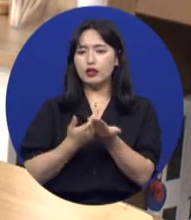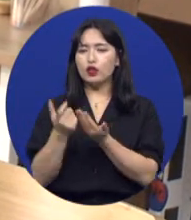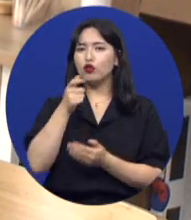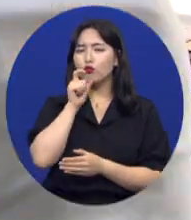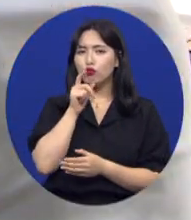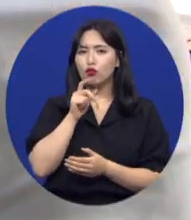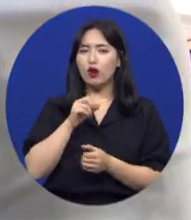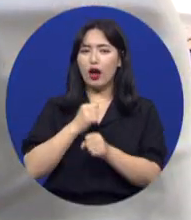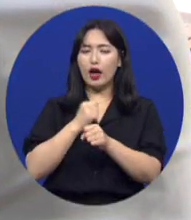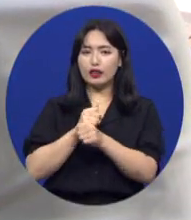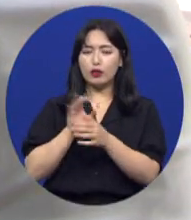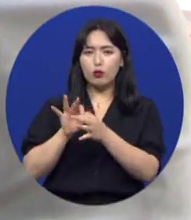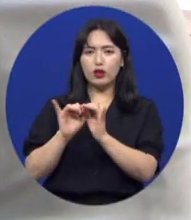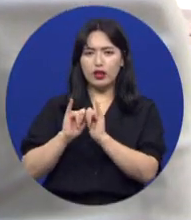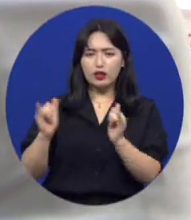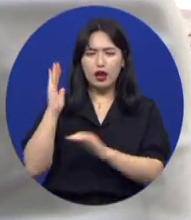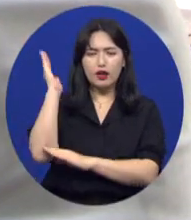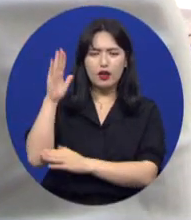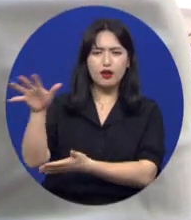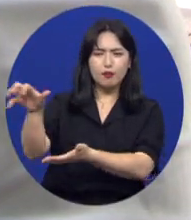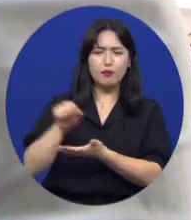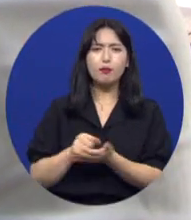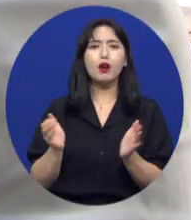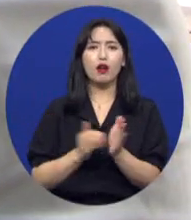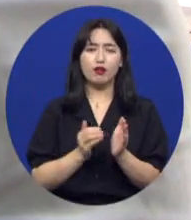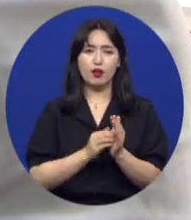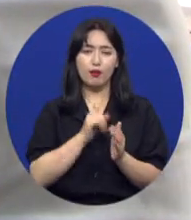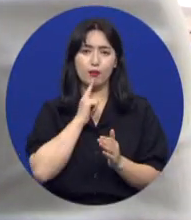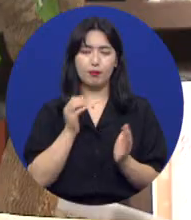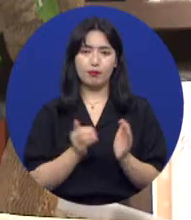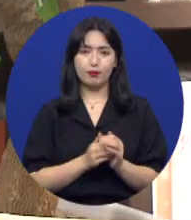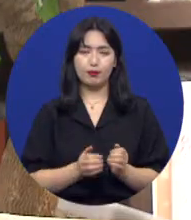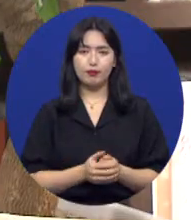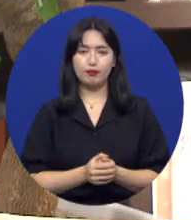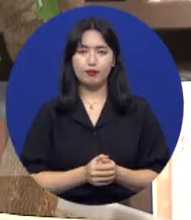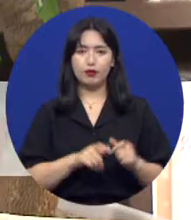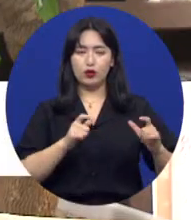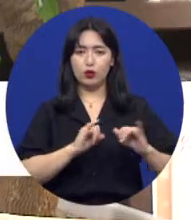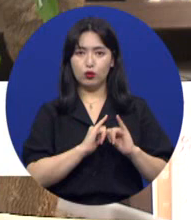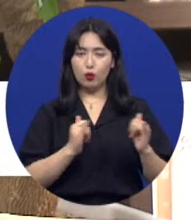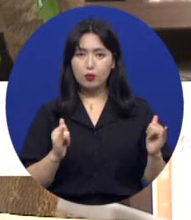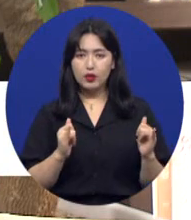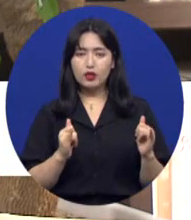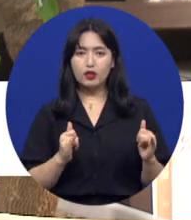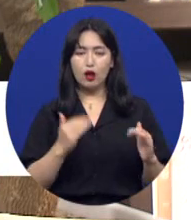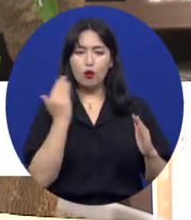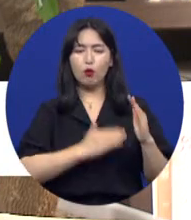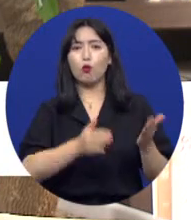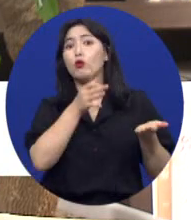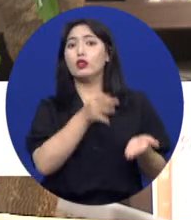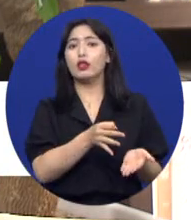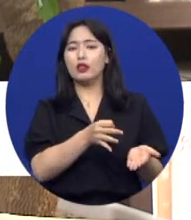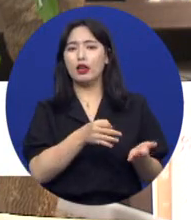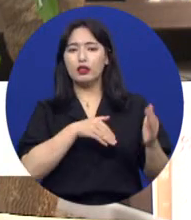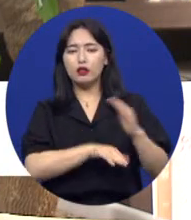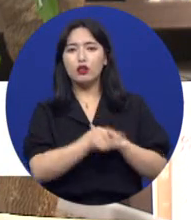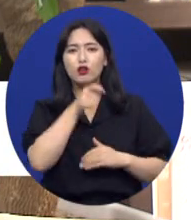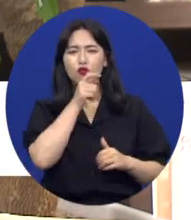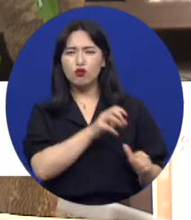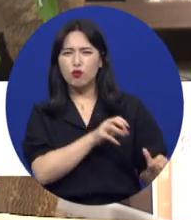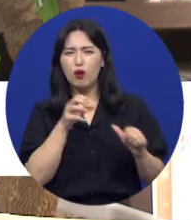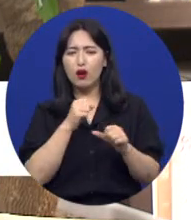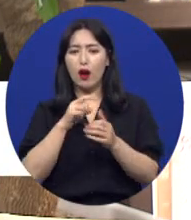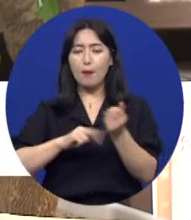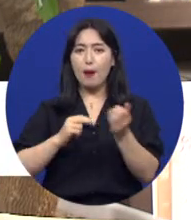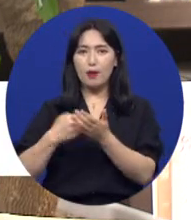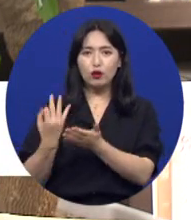잘하는 관계자들의 증언을 확보했다 고 주장했습니다 동이 4개 00 자산인 지하수 이용한 판매